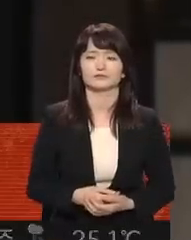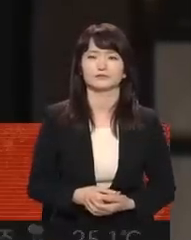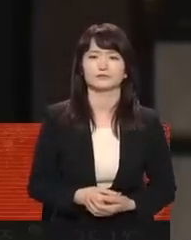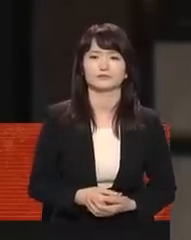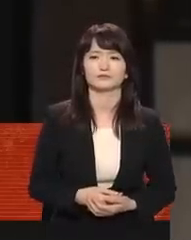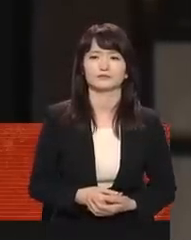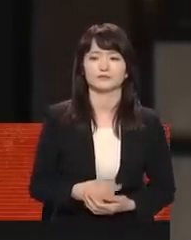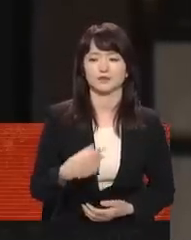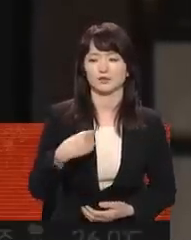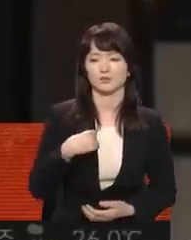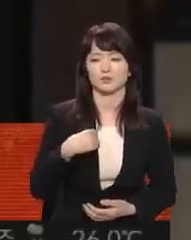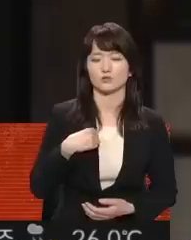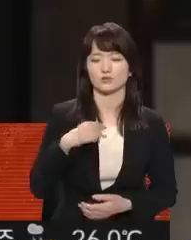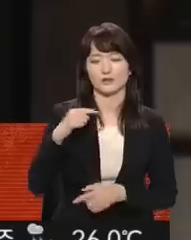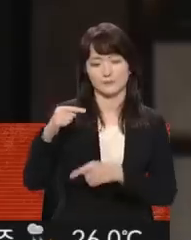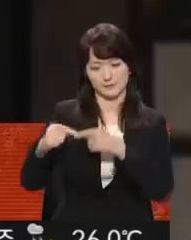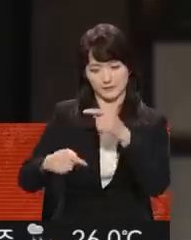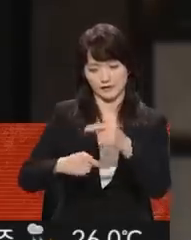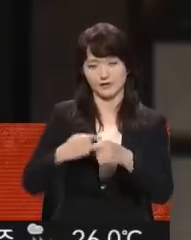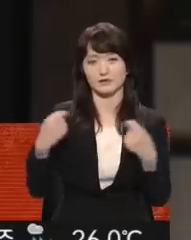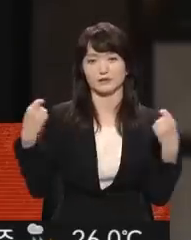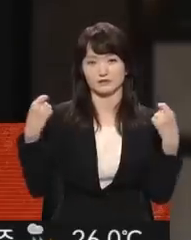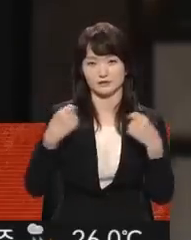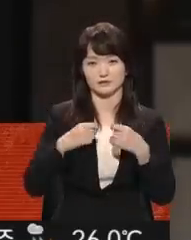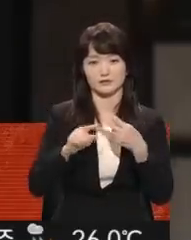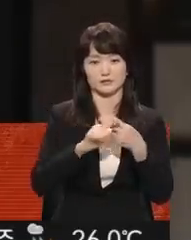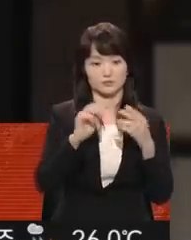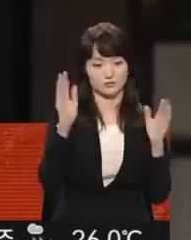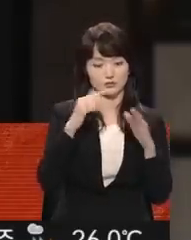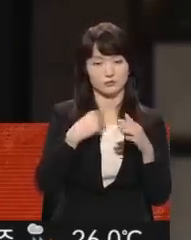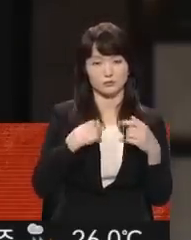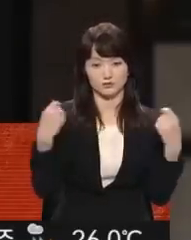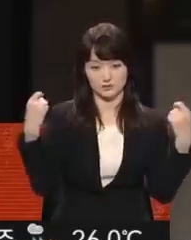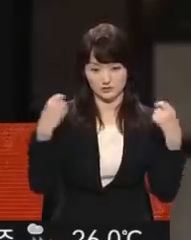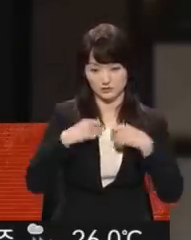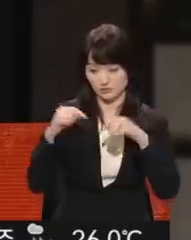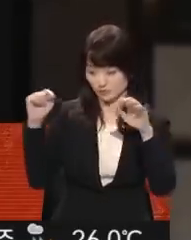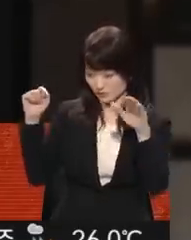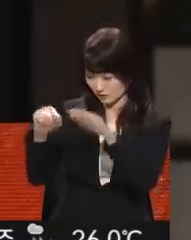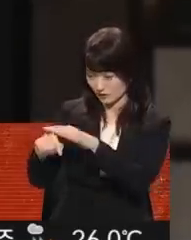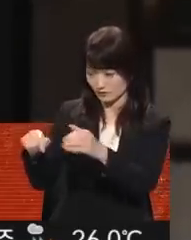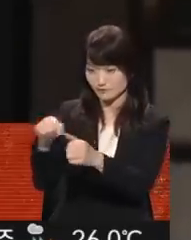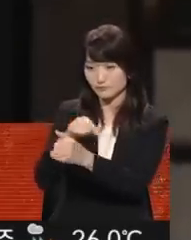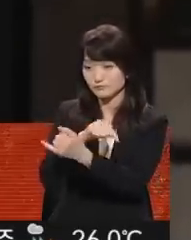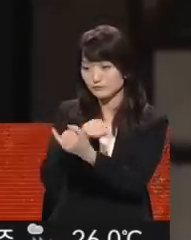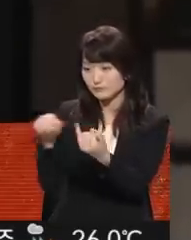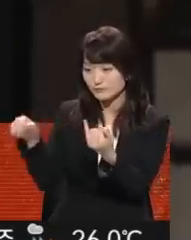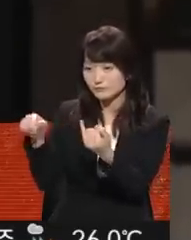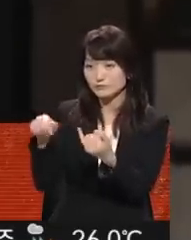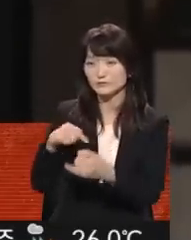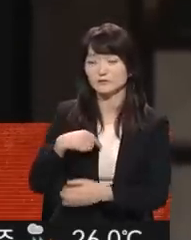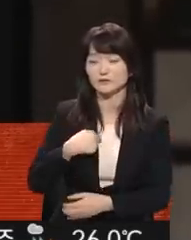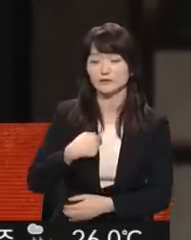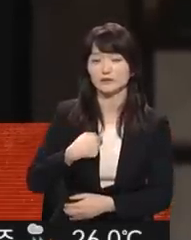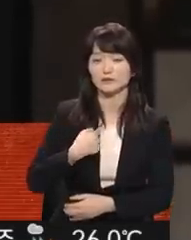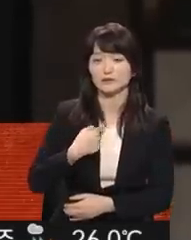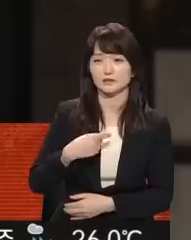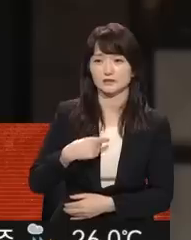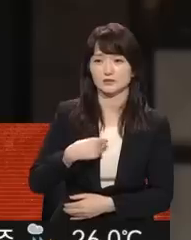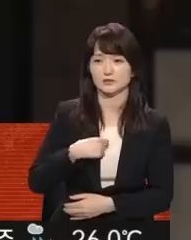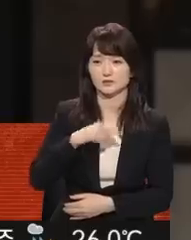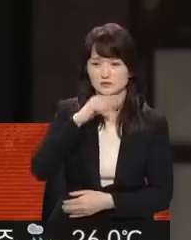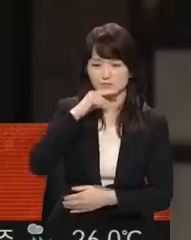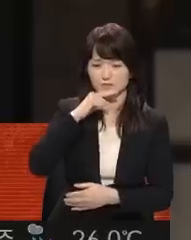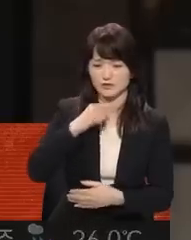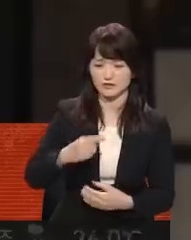갈아입었다 아 그러면 중학생 옷을 입고 들어가서 거기서 범행을 하는데 자기 옷에 막 피가 튀었는데 그 입고